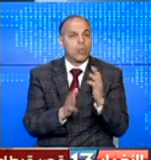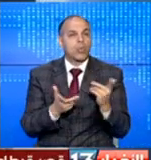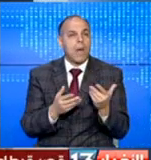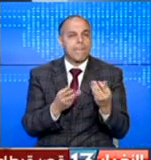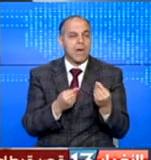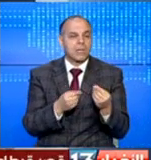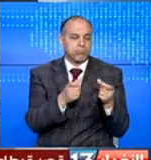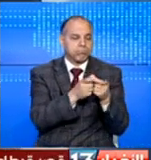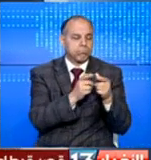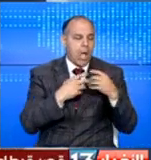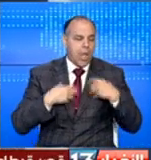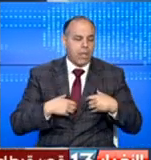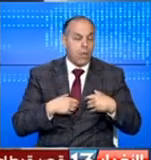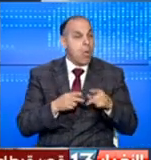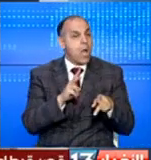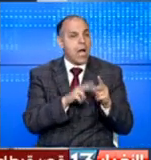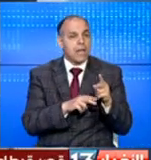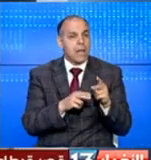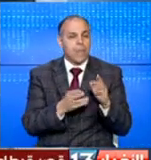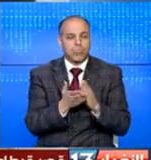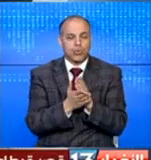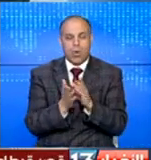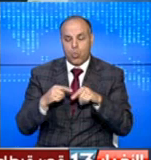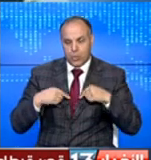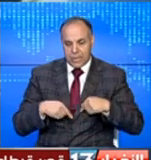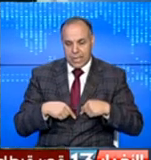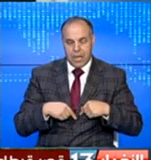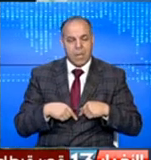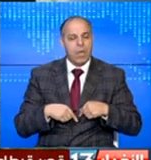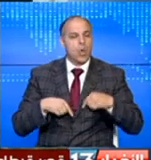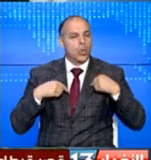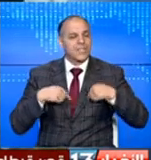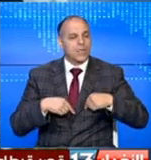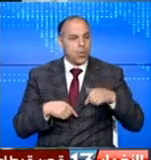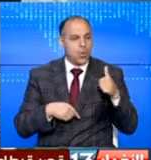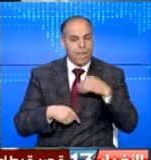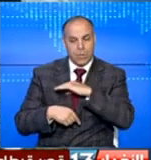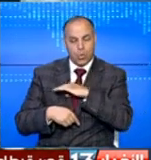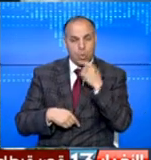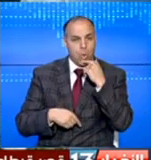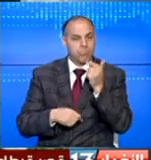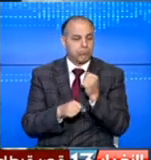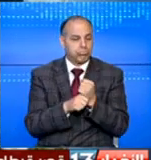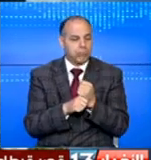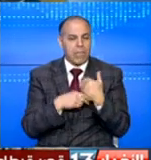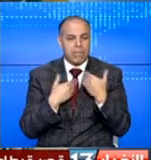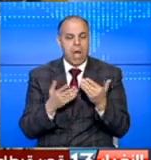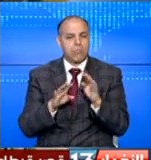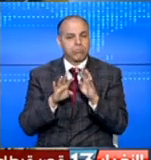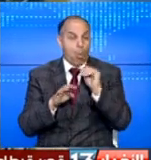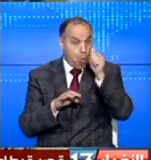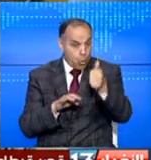عدة كتل نيابية، وعلى أساس مشروع حكومي يسعى الياس الفخفاخ رئيس الحكومة المكلف وفريقه لنيل ثقة البرلمان